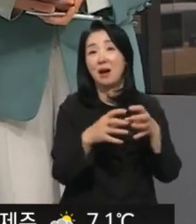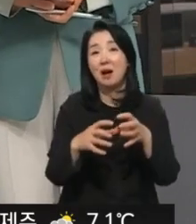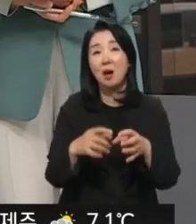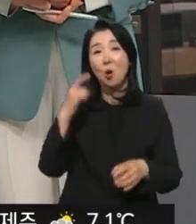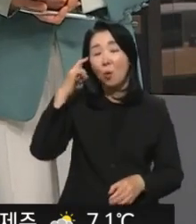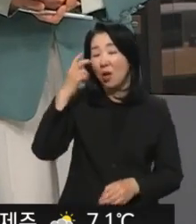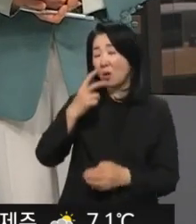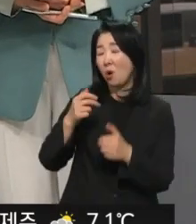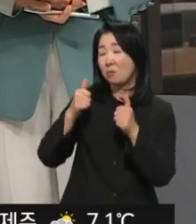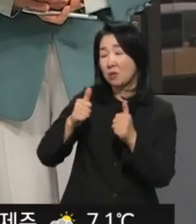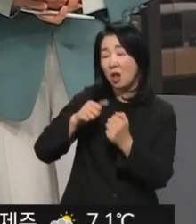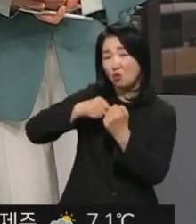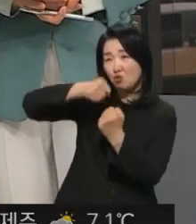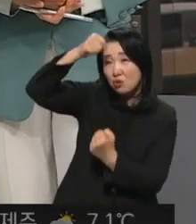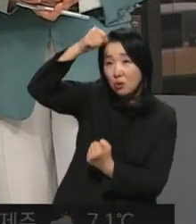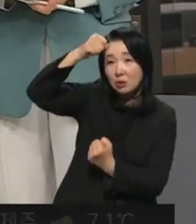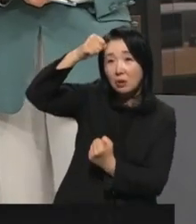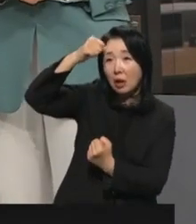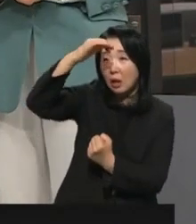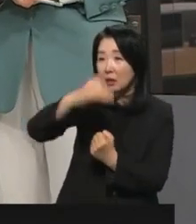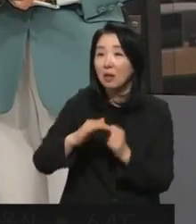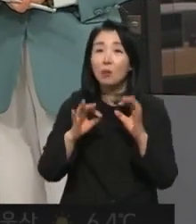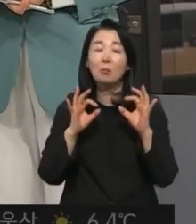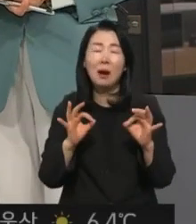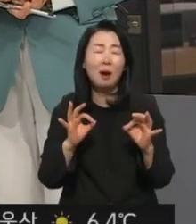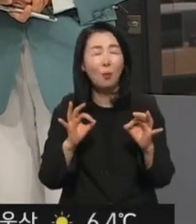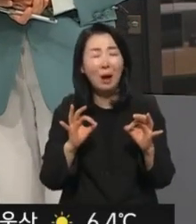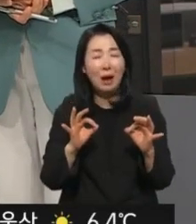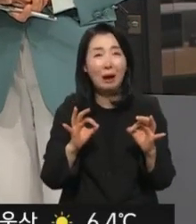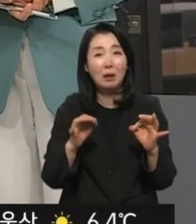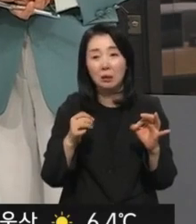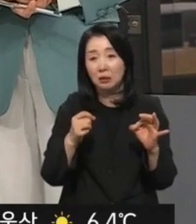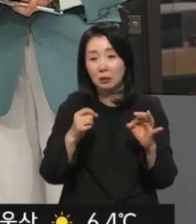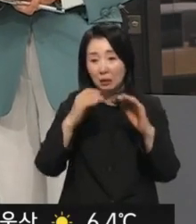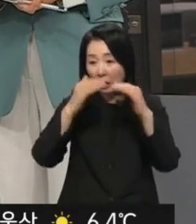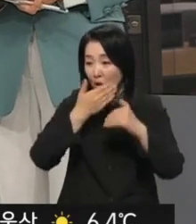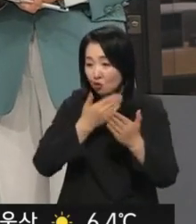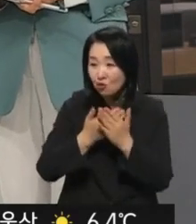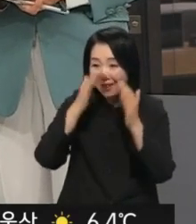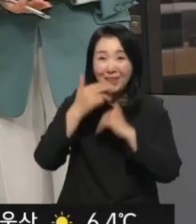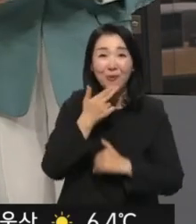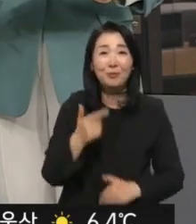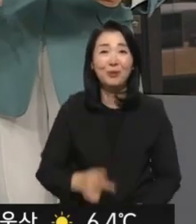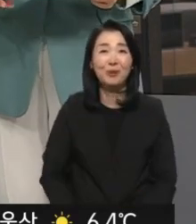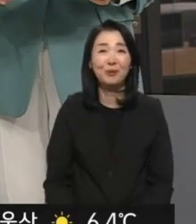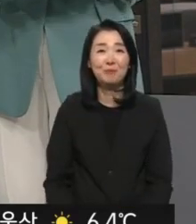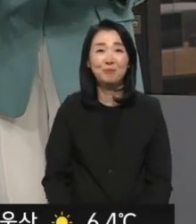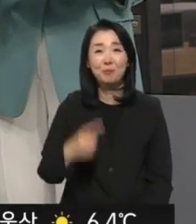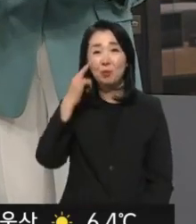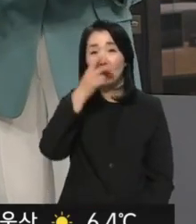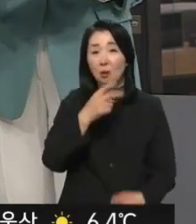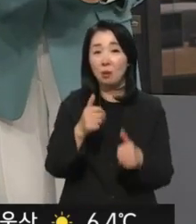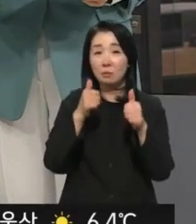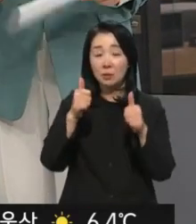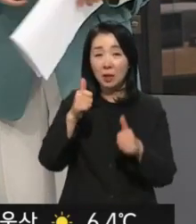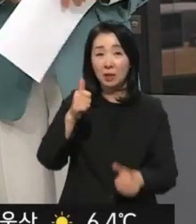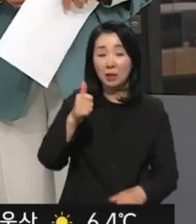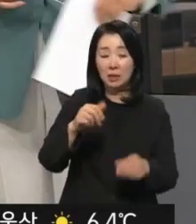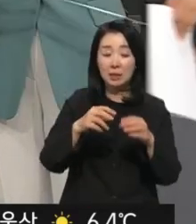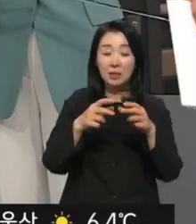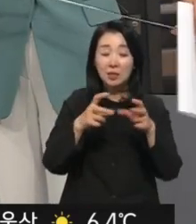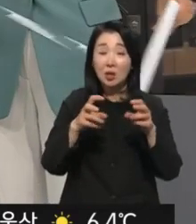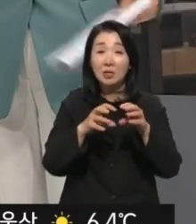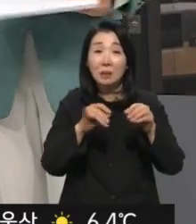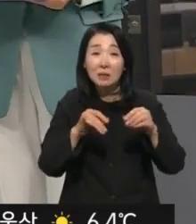검찰이 내놓은 구속영장 청구서가 임팩트가 그리 크지 않다 이런 평가 때문입니다. 검찰은 대장동 개발을 통해서